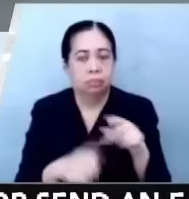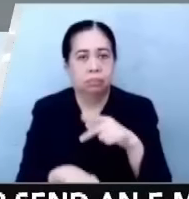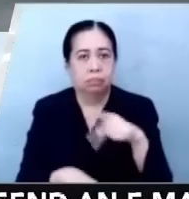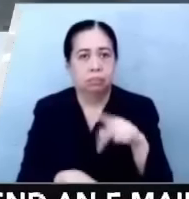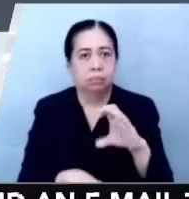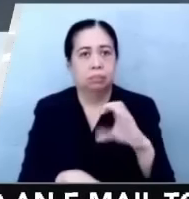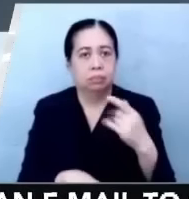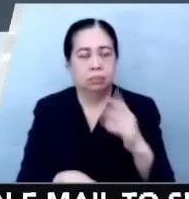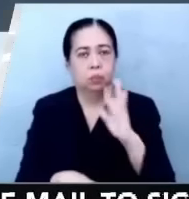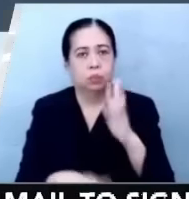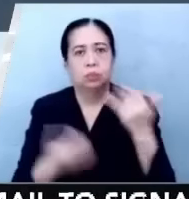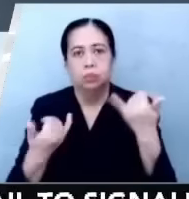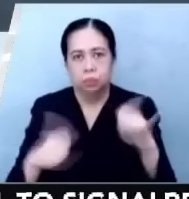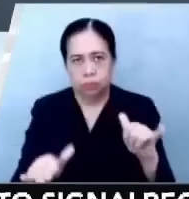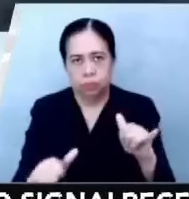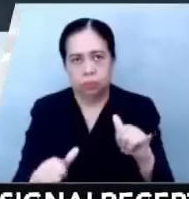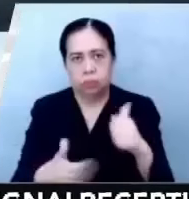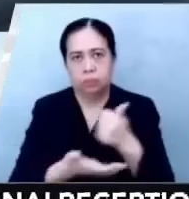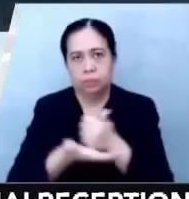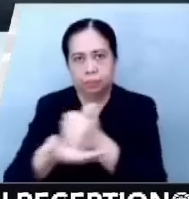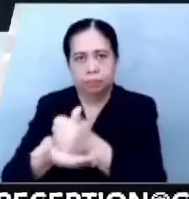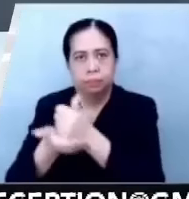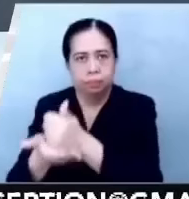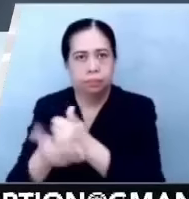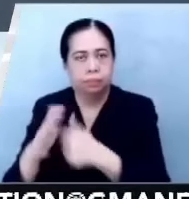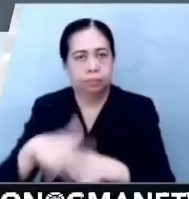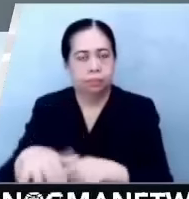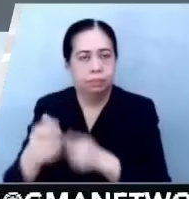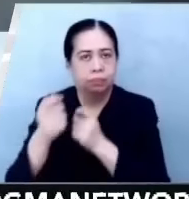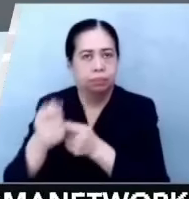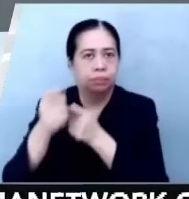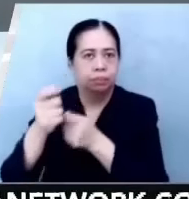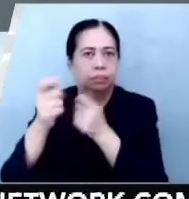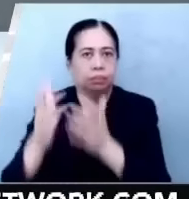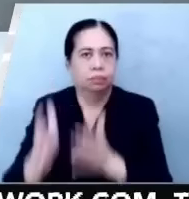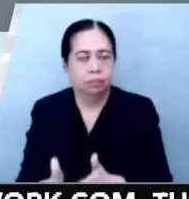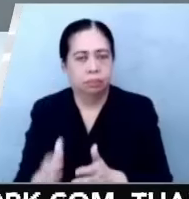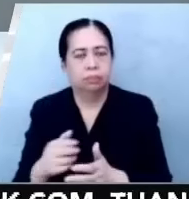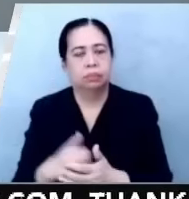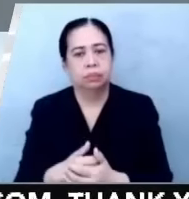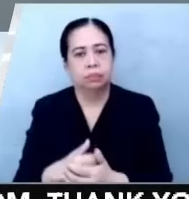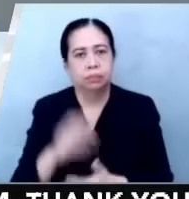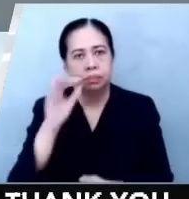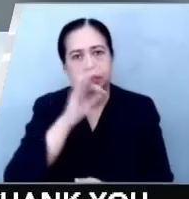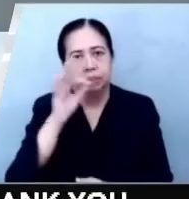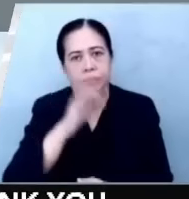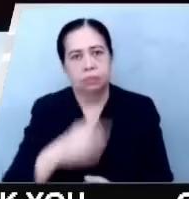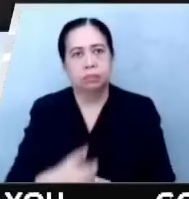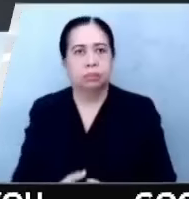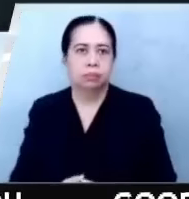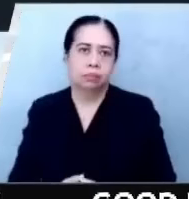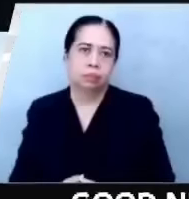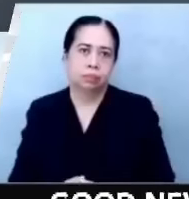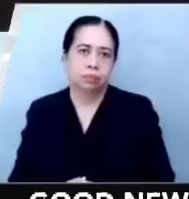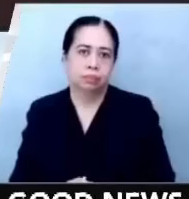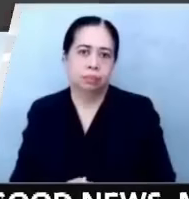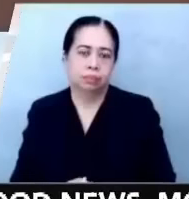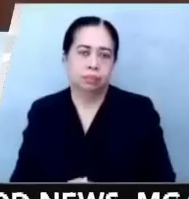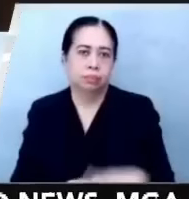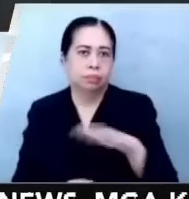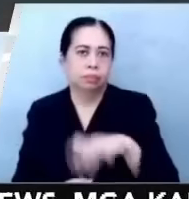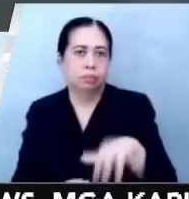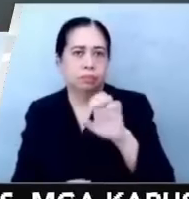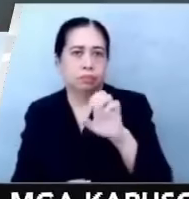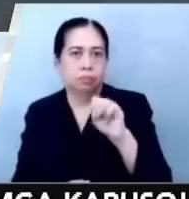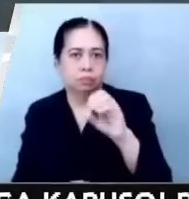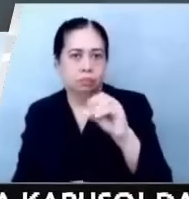doing humanitarian mission para magpaabot ng tulong sa ating mga mayamis ng Pilipino. Not just in Skoda Shoal, no? But even in other